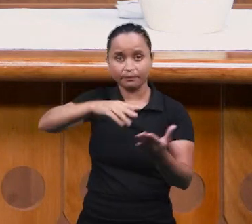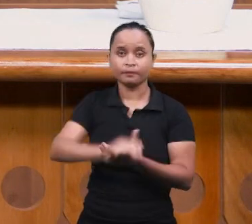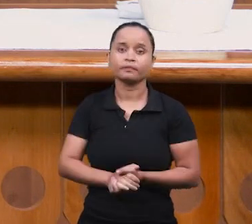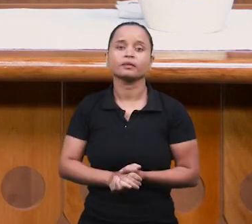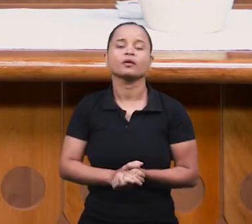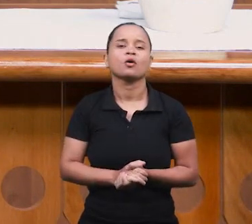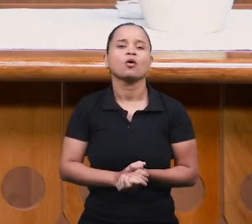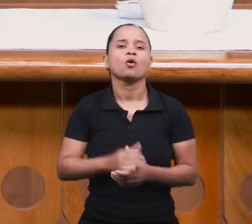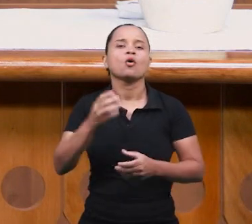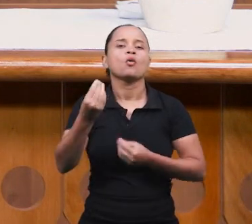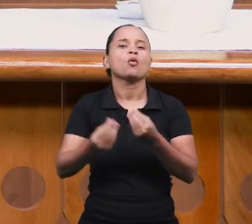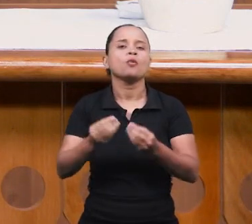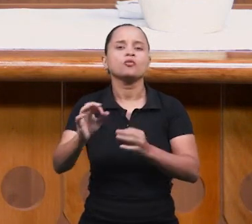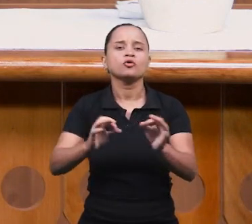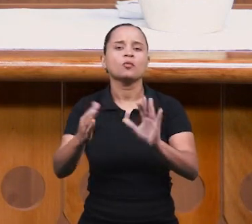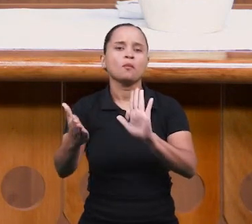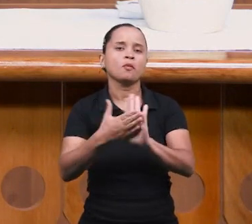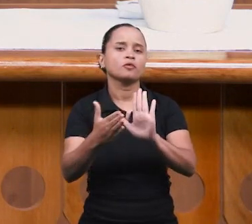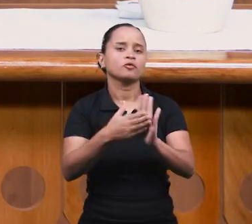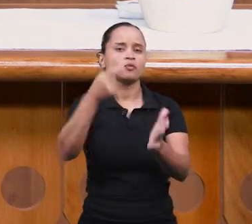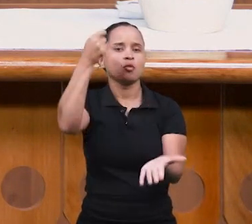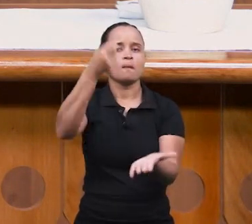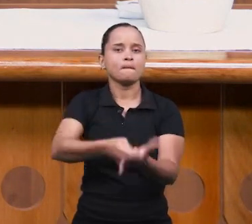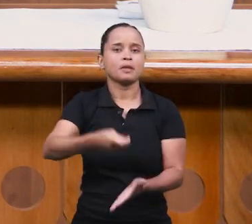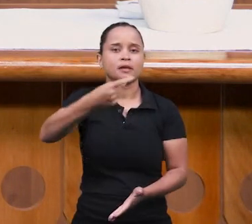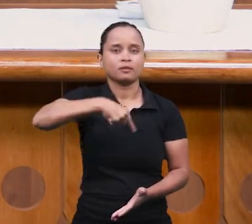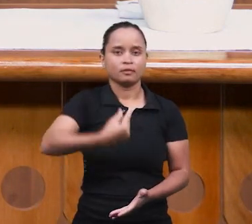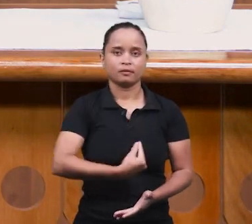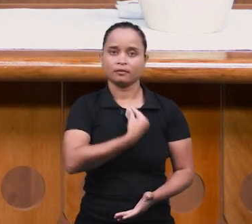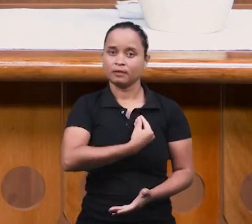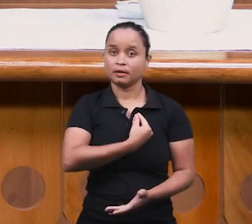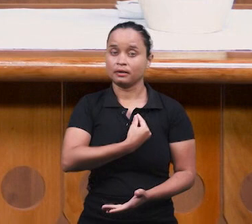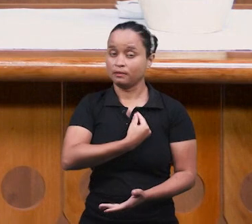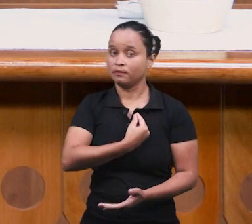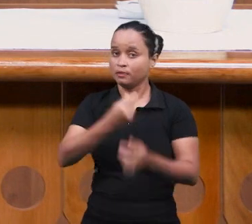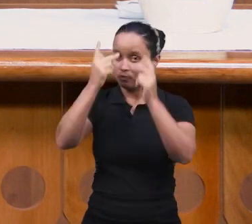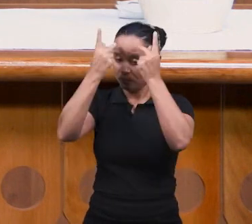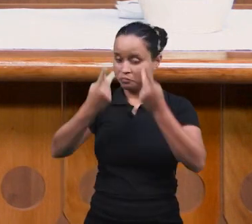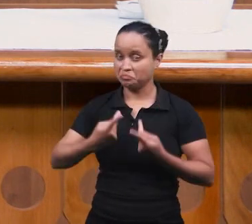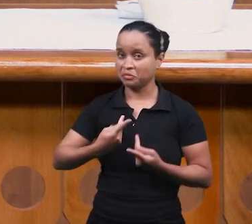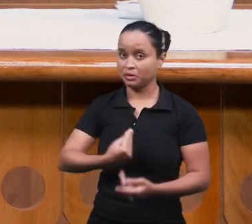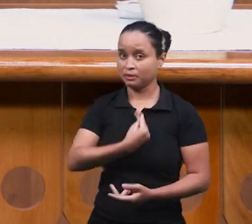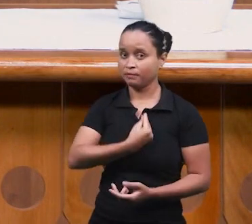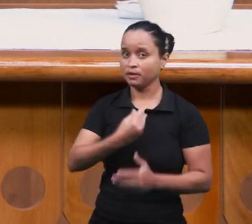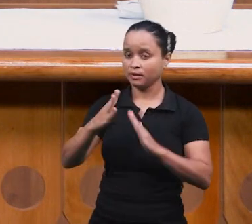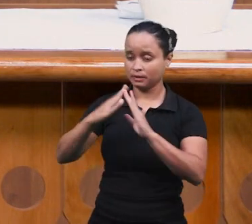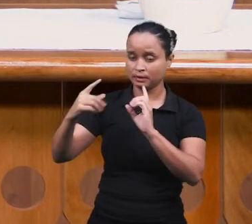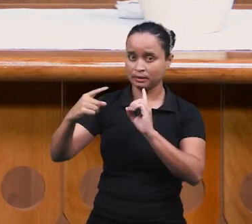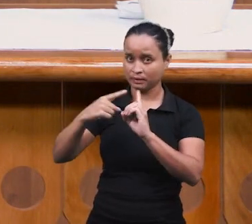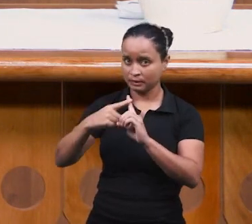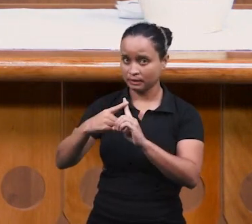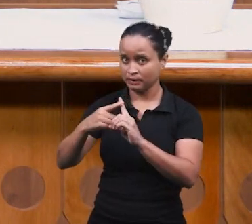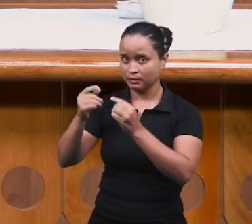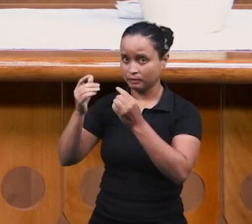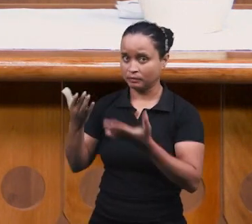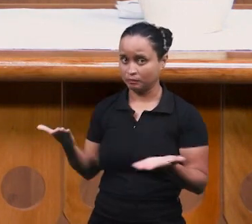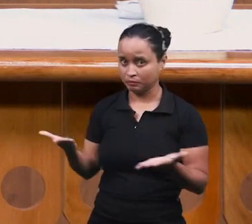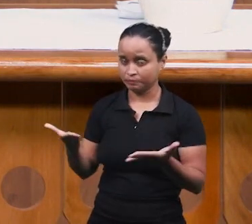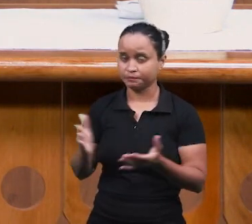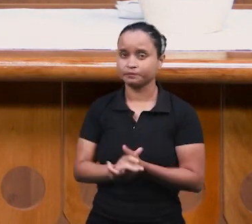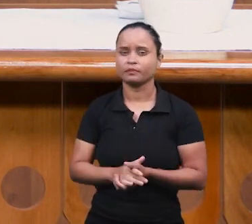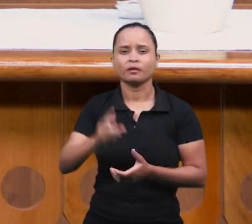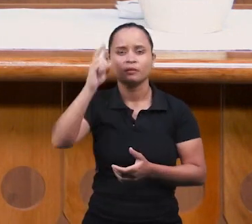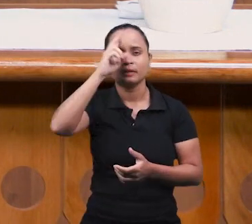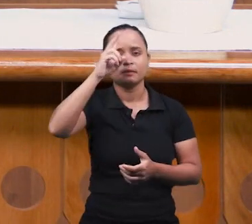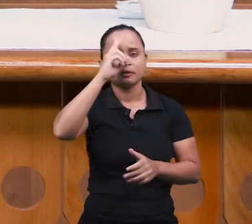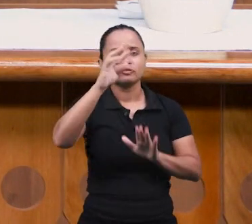prophétiquement la manière comme le projet va s'accomplir dans nos vies, dans la vie de l'homme et dans la vie de la propre Église. Donc nous allons nous rappeler